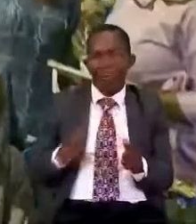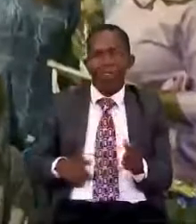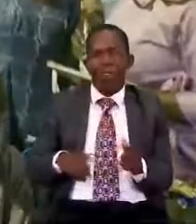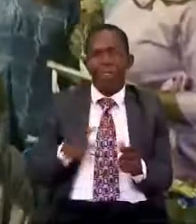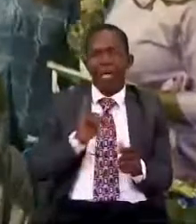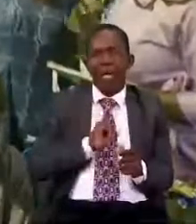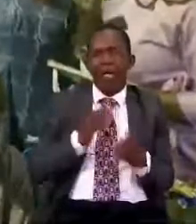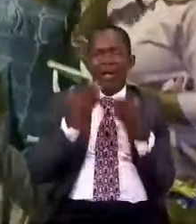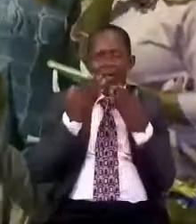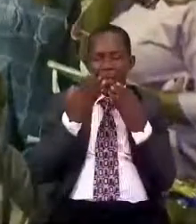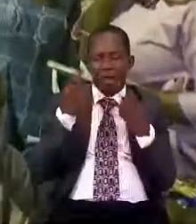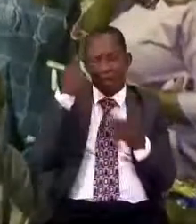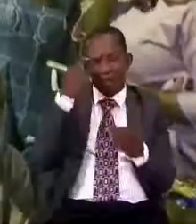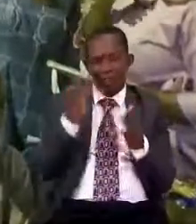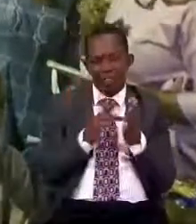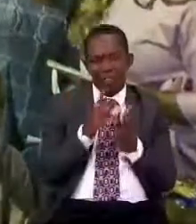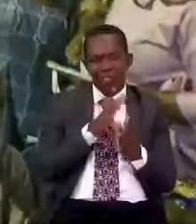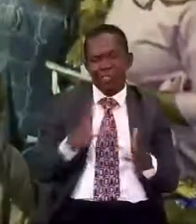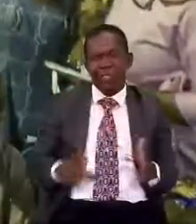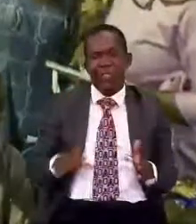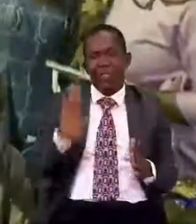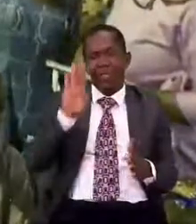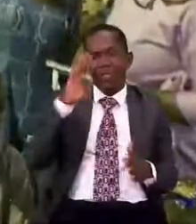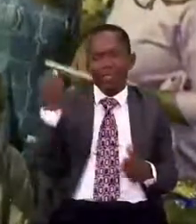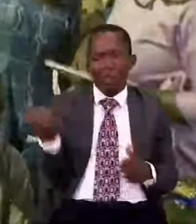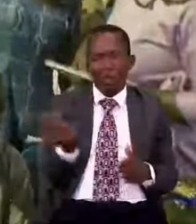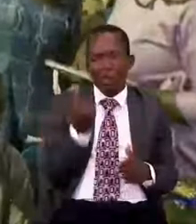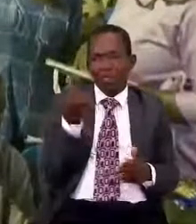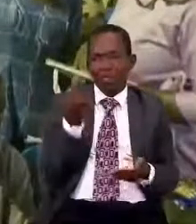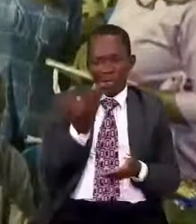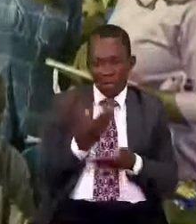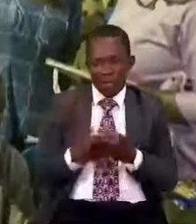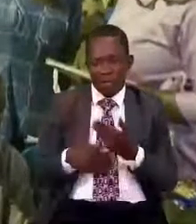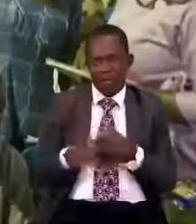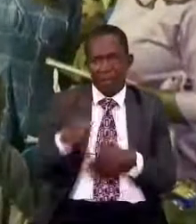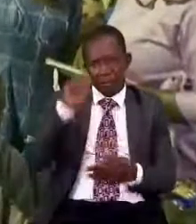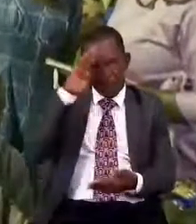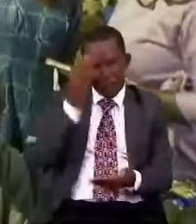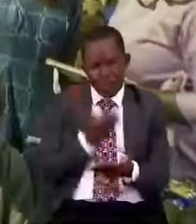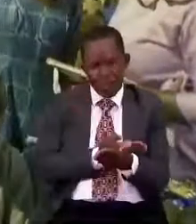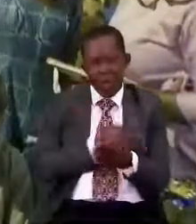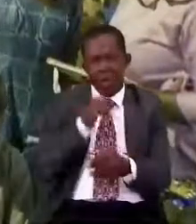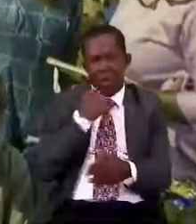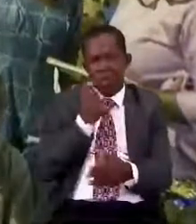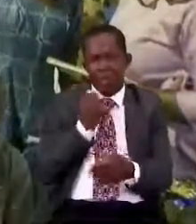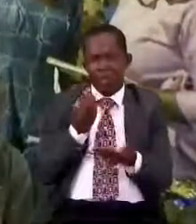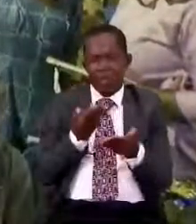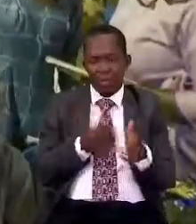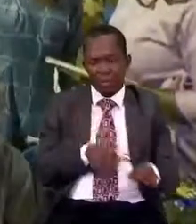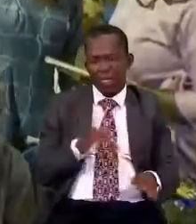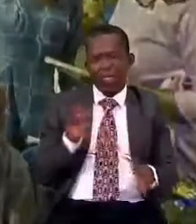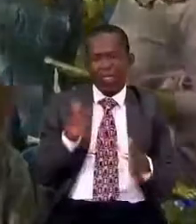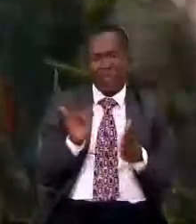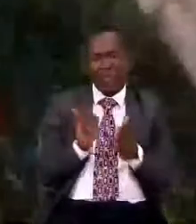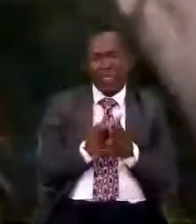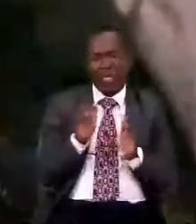unique, qui a été donné pour que je sois sauvé, pour que mes péchés soient pardonnés. J'accepte le